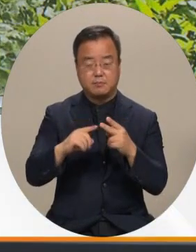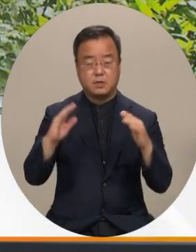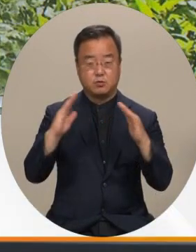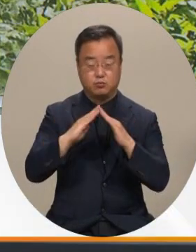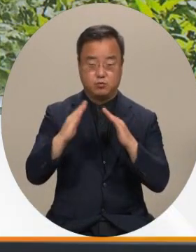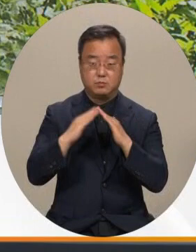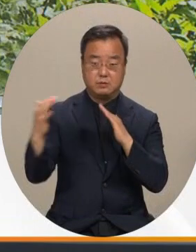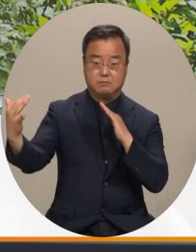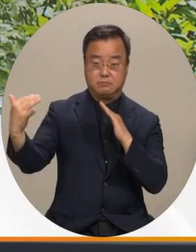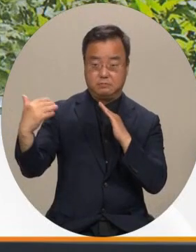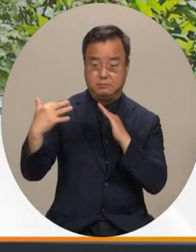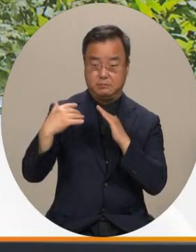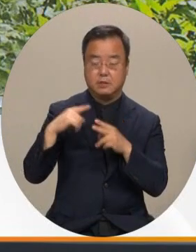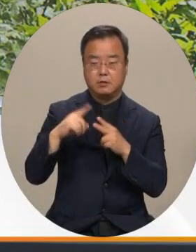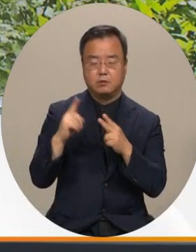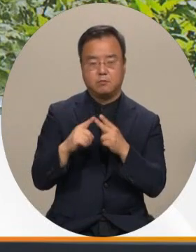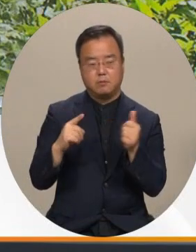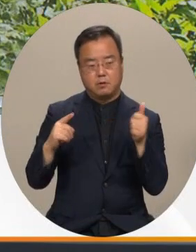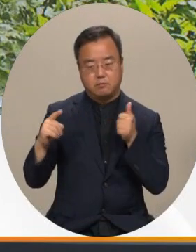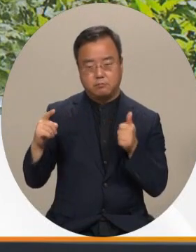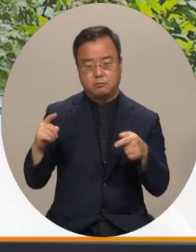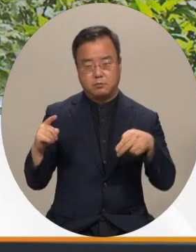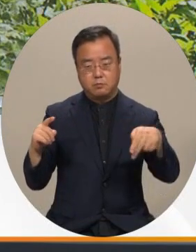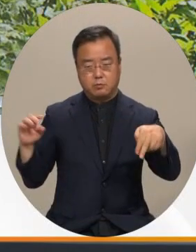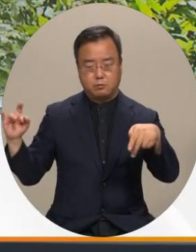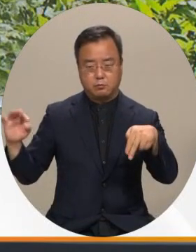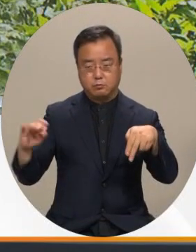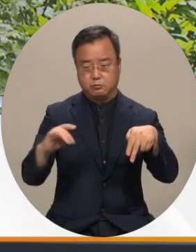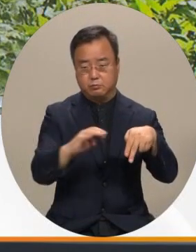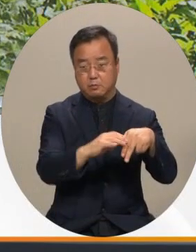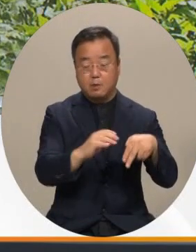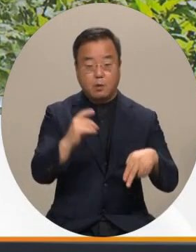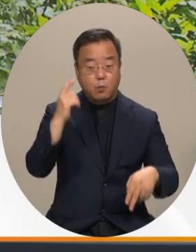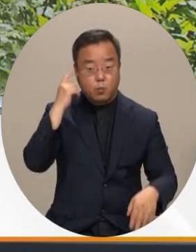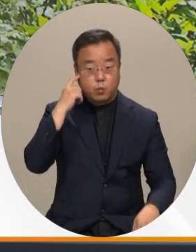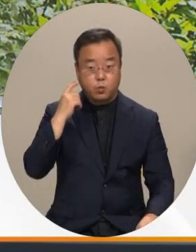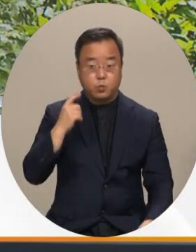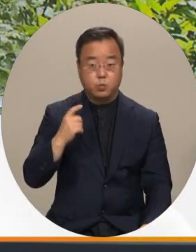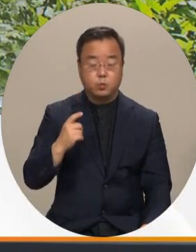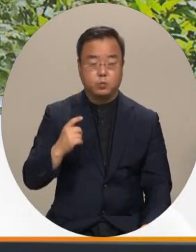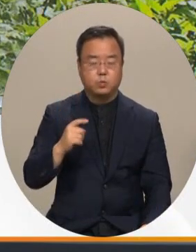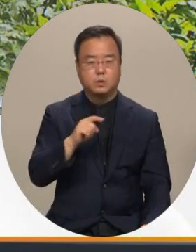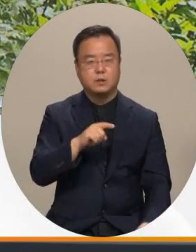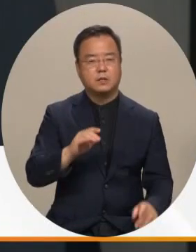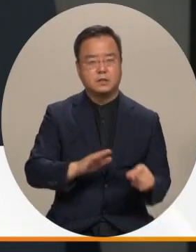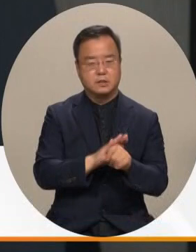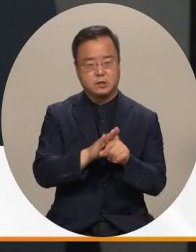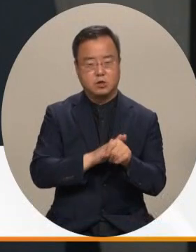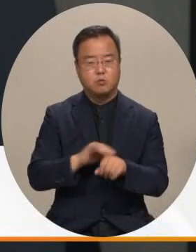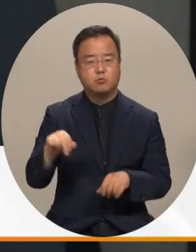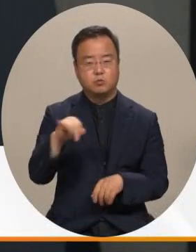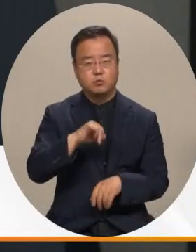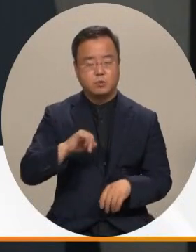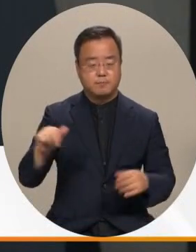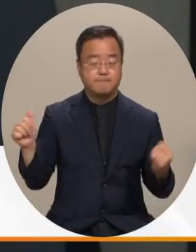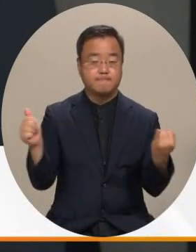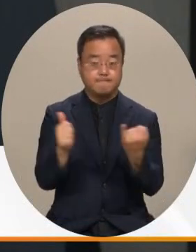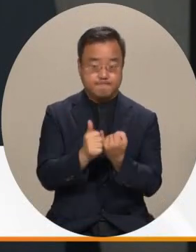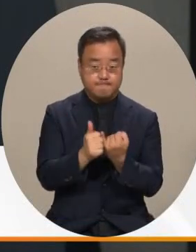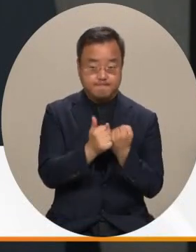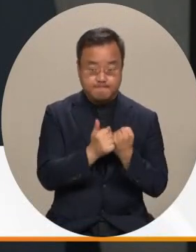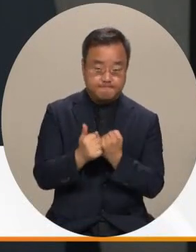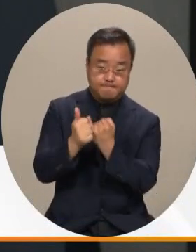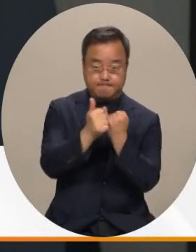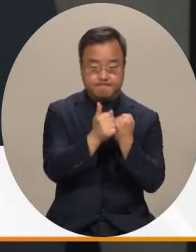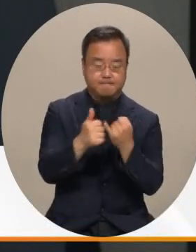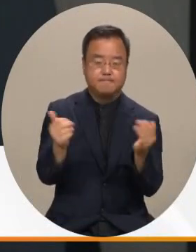날아오기도 하고 또 사람들의 도 많이 붙는 편이거든요 왜 이러는 겁니까이 러버 같은 경우는 이제 짝짓기 비행을 한